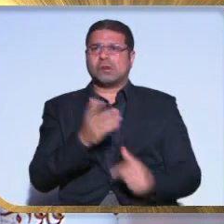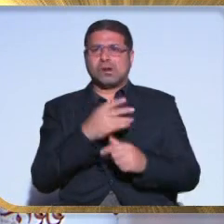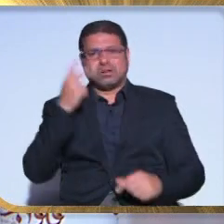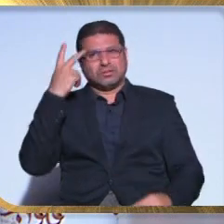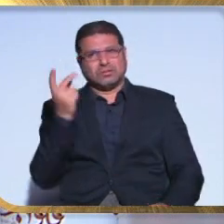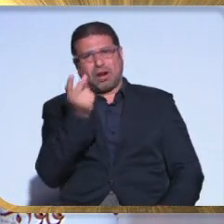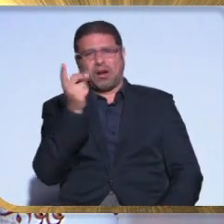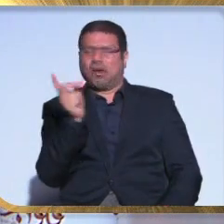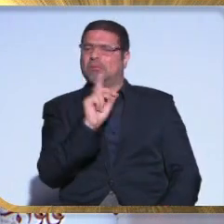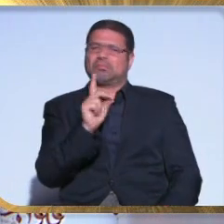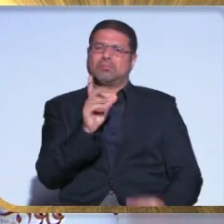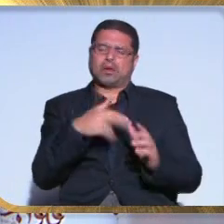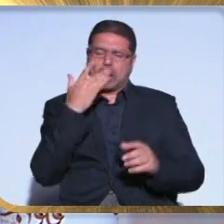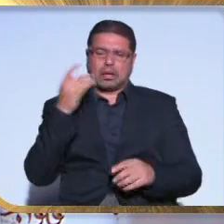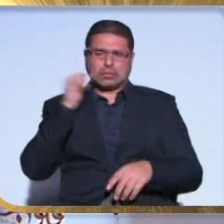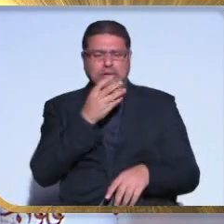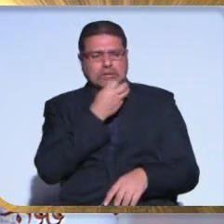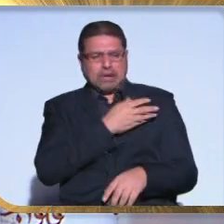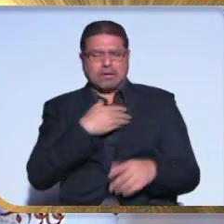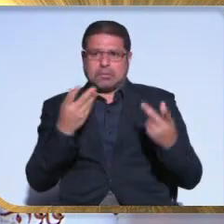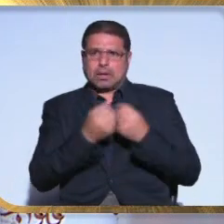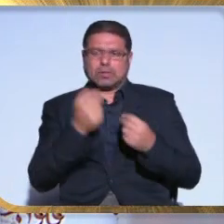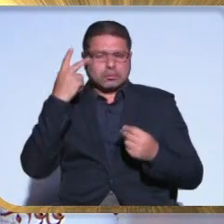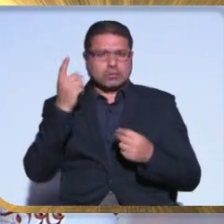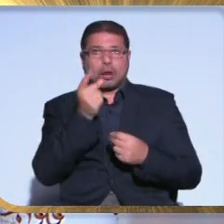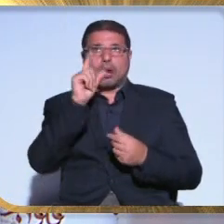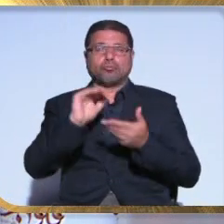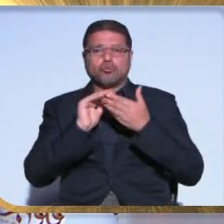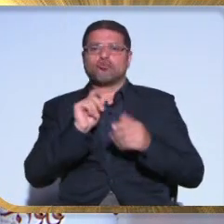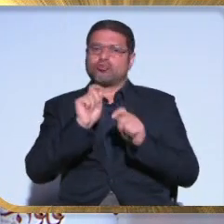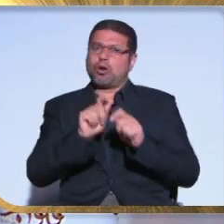هو المطلوب، ده أنا بتوب وبستغفر مع إحسان الظن بالله سبحانه وتعالى.